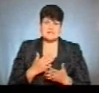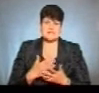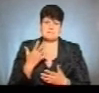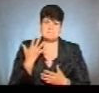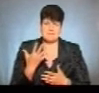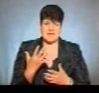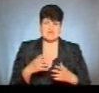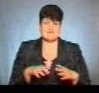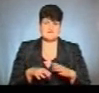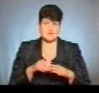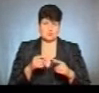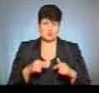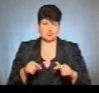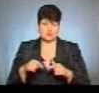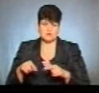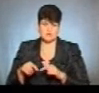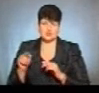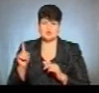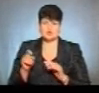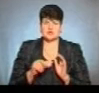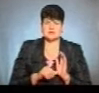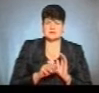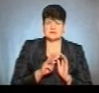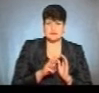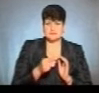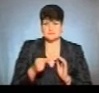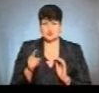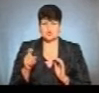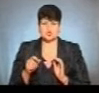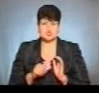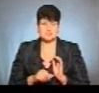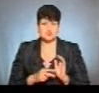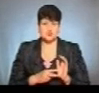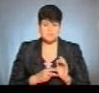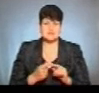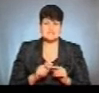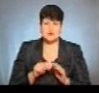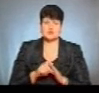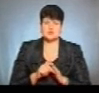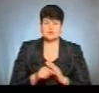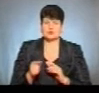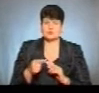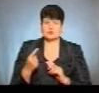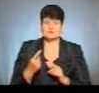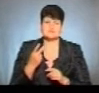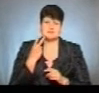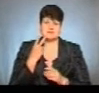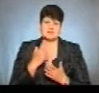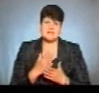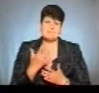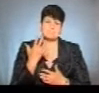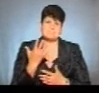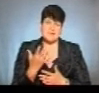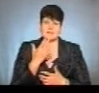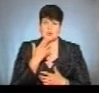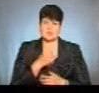округів, відповідно, з 163 по 167, і це означає, що від Тернопільщини завжди є 5